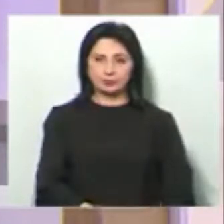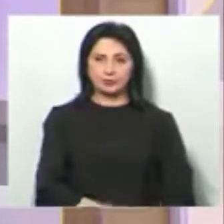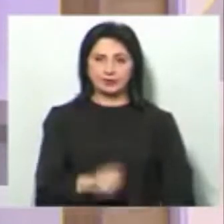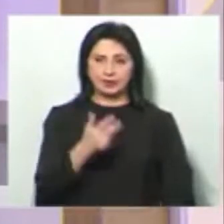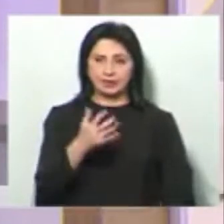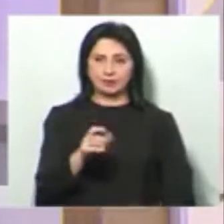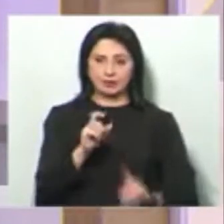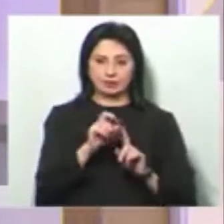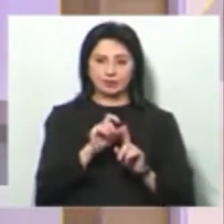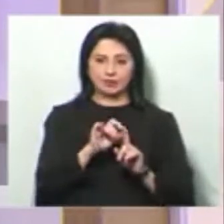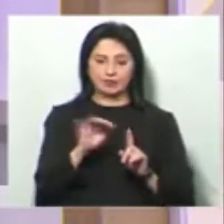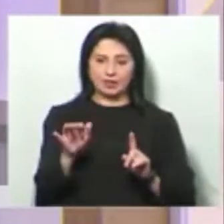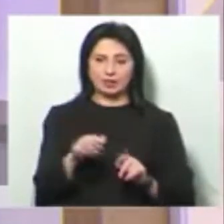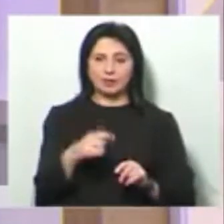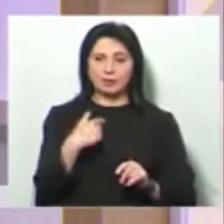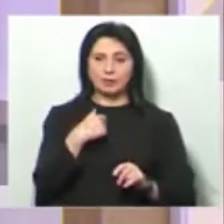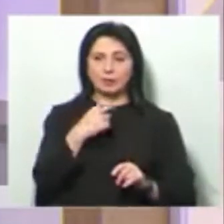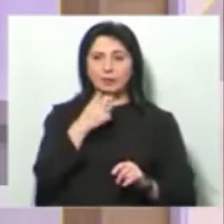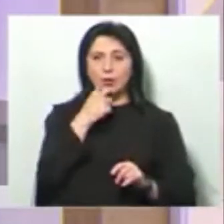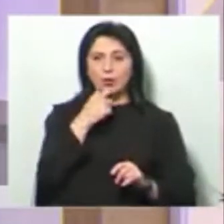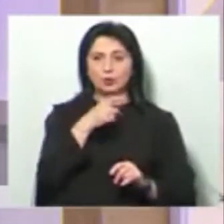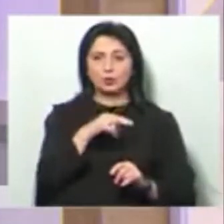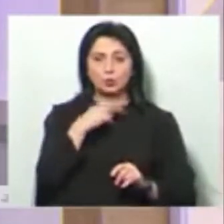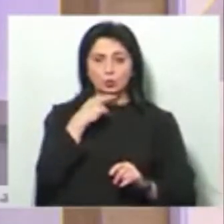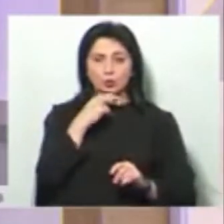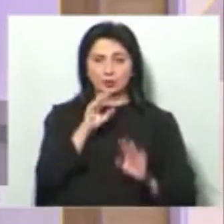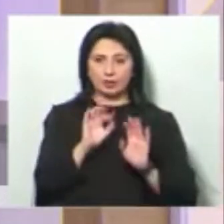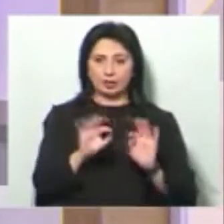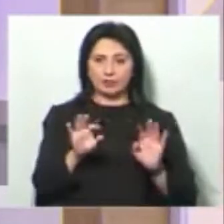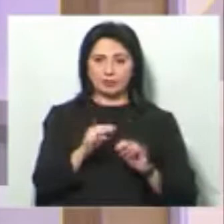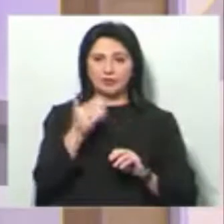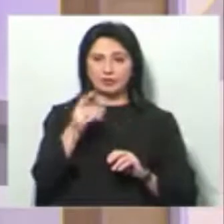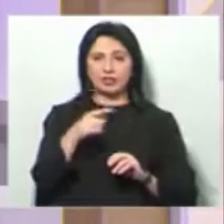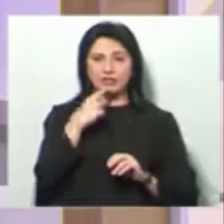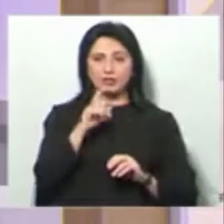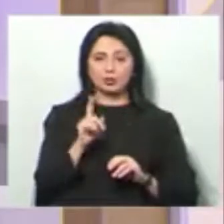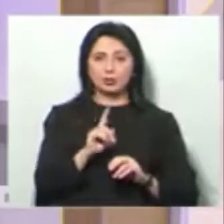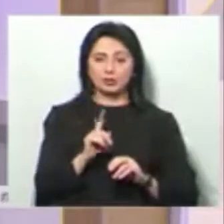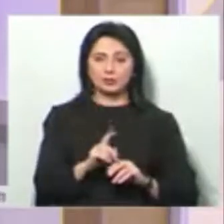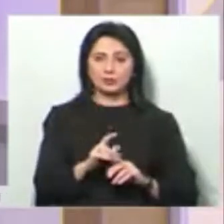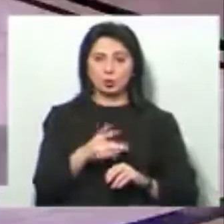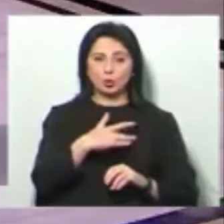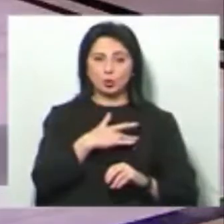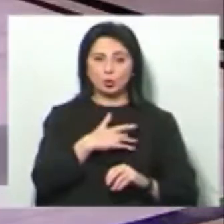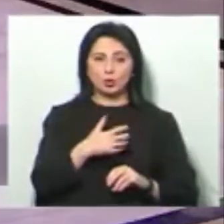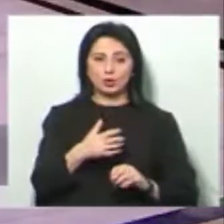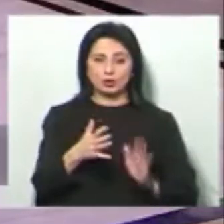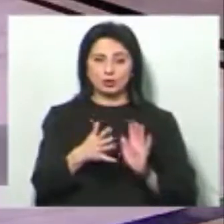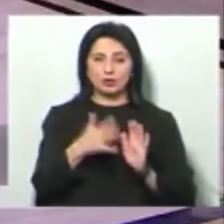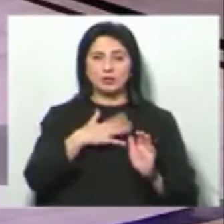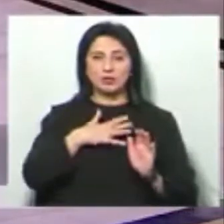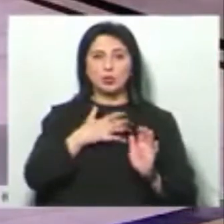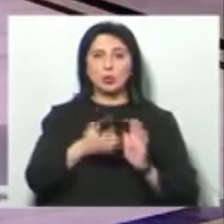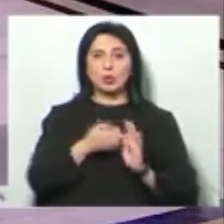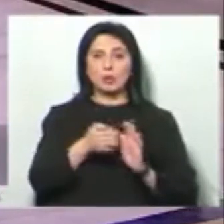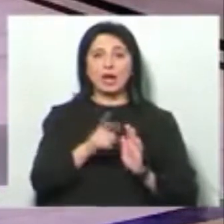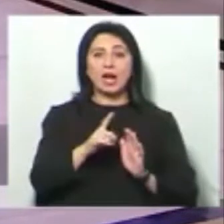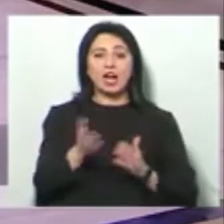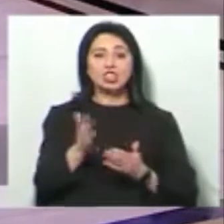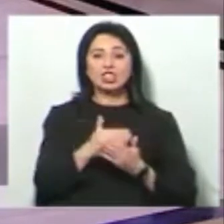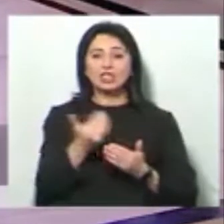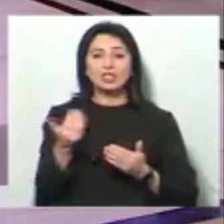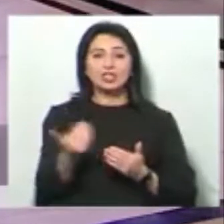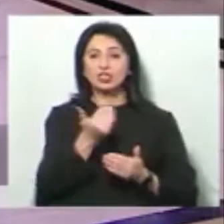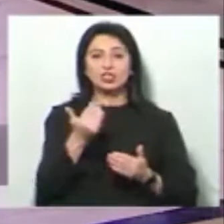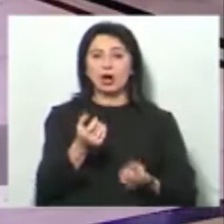Randomime praza, me maqorebli skolebebas gavamakhvilebt tken brzanet rom gulisukmarisoba ragatsis shedegia.